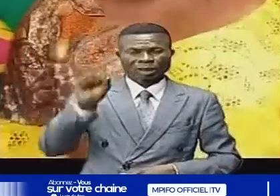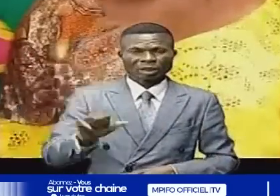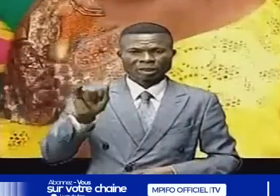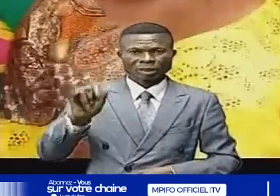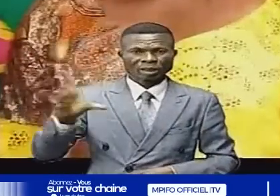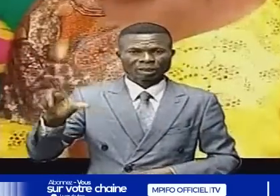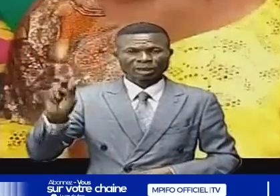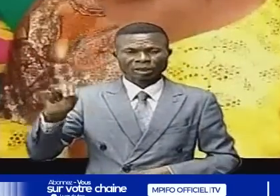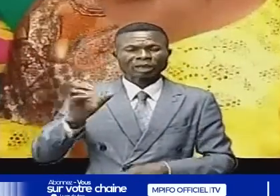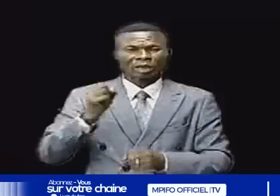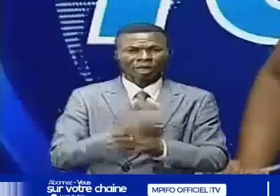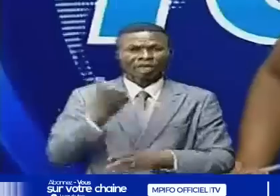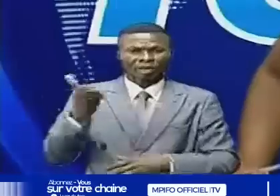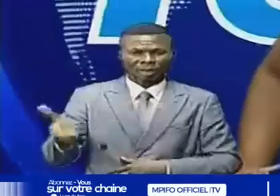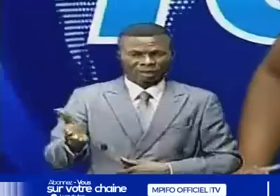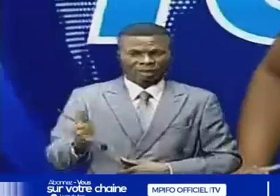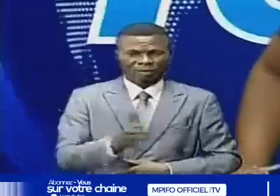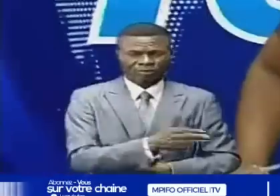bien accompli.